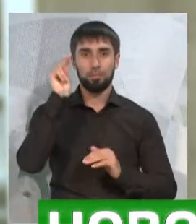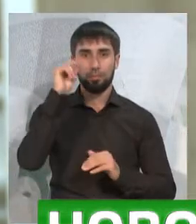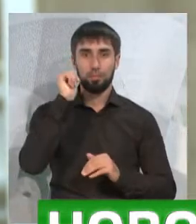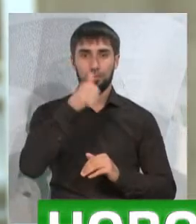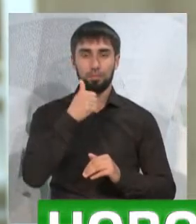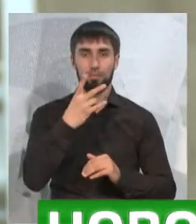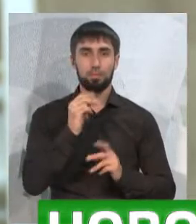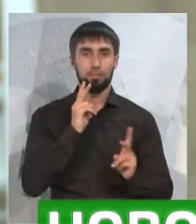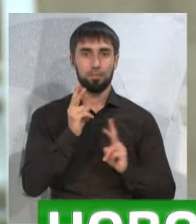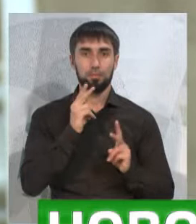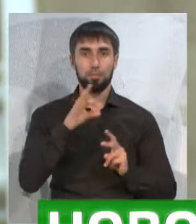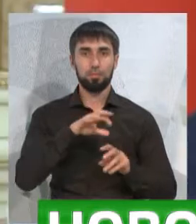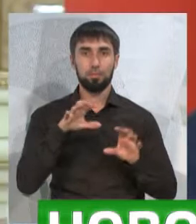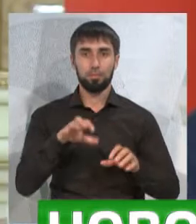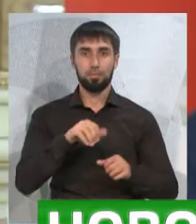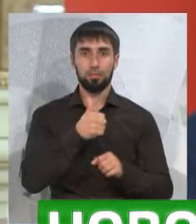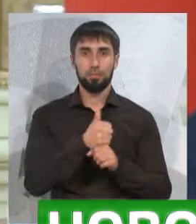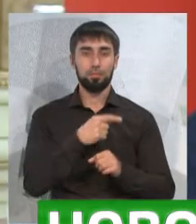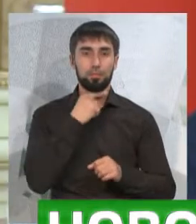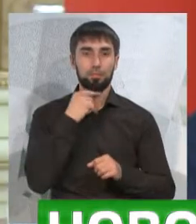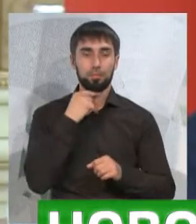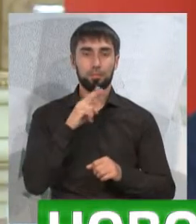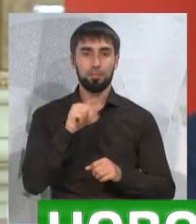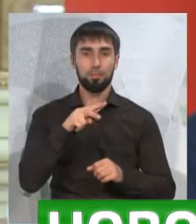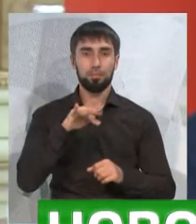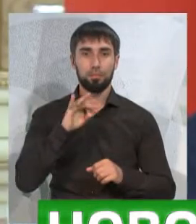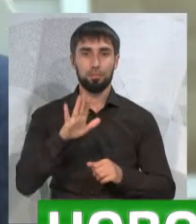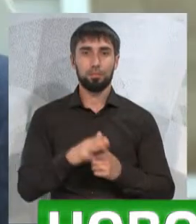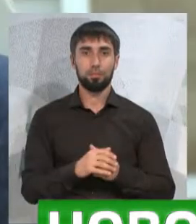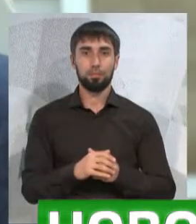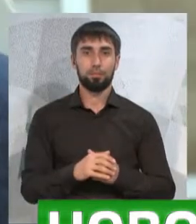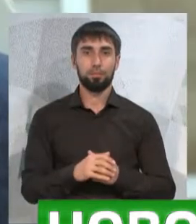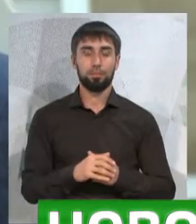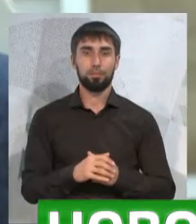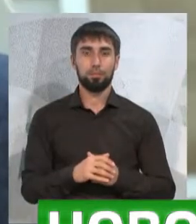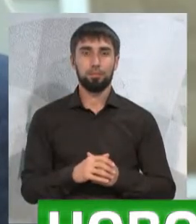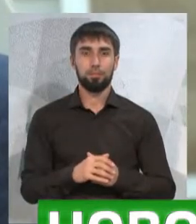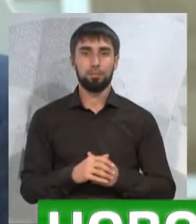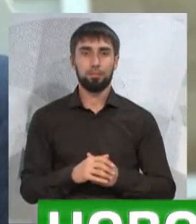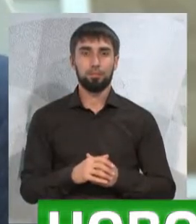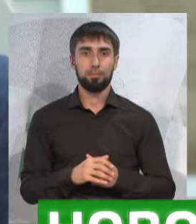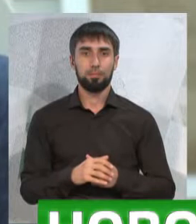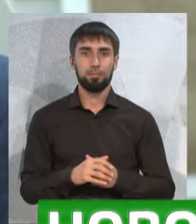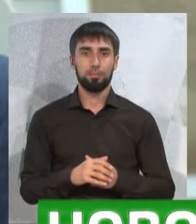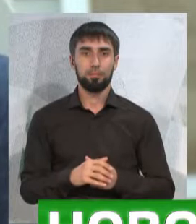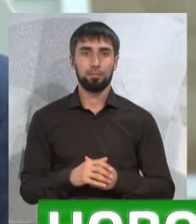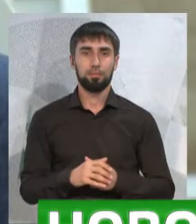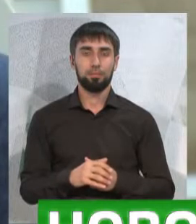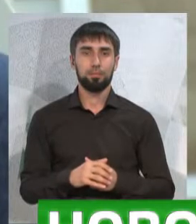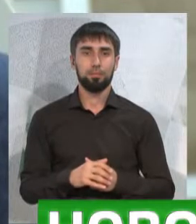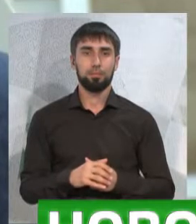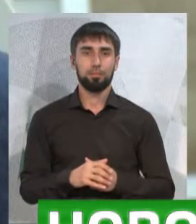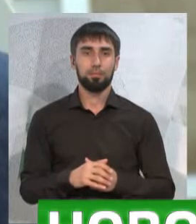на совещании под председательством главы Ингушетии Махмуда Али Калиматова. Проведение единого госэкзамена в 2020 году